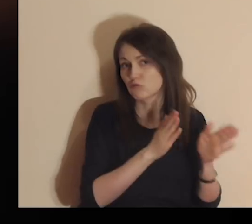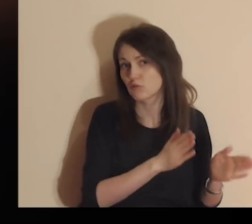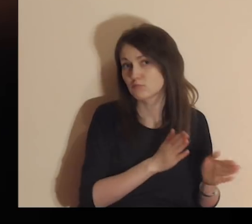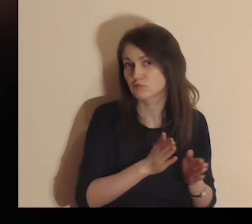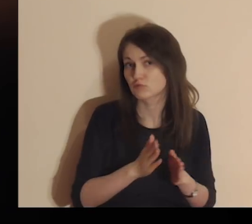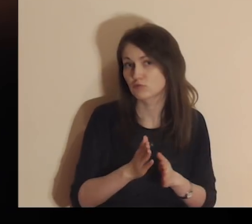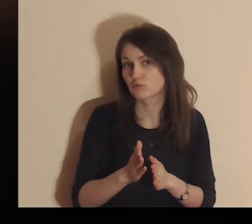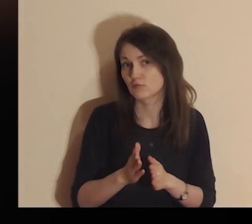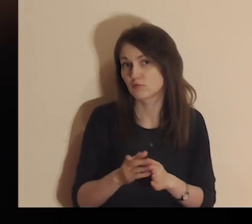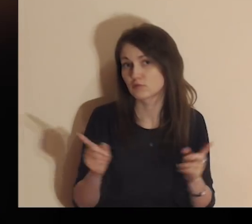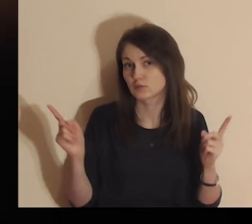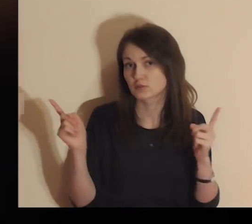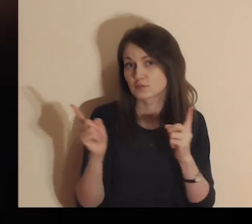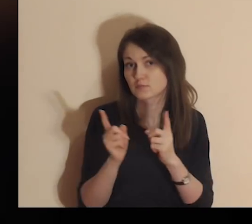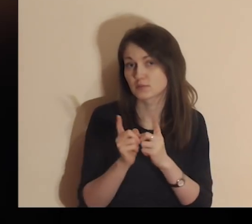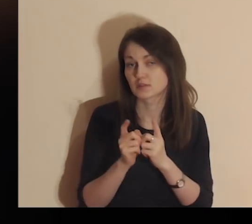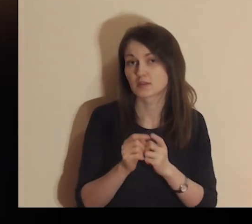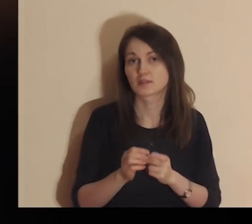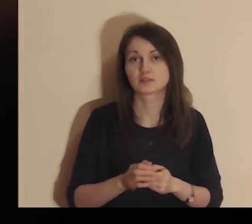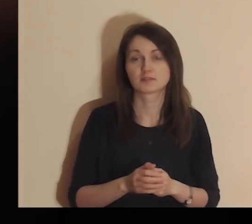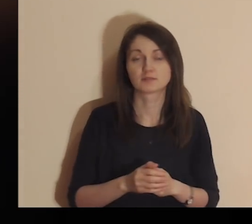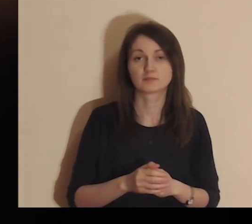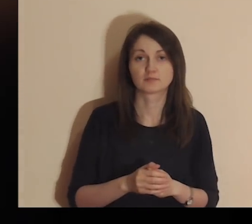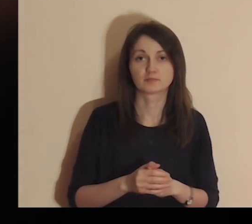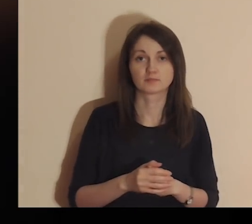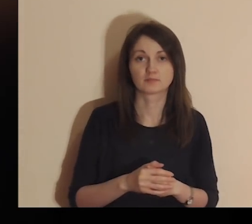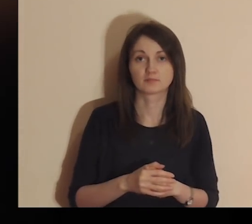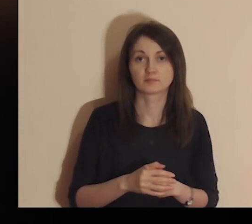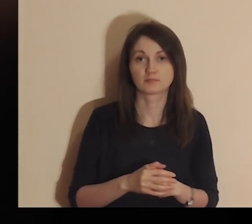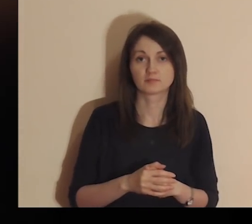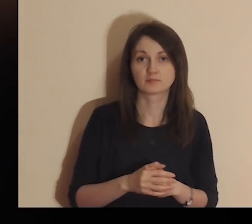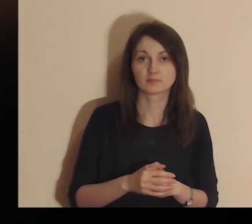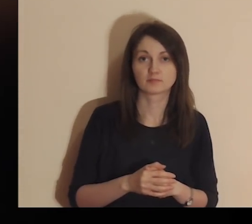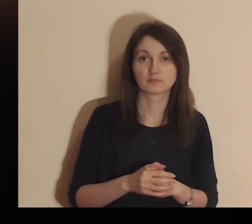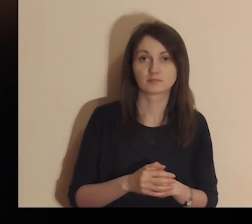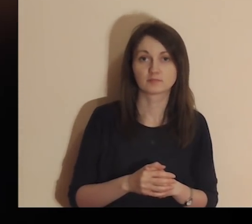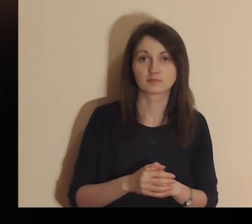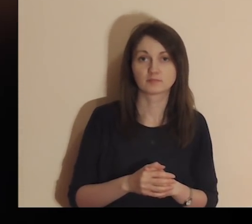W myślach szykujesz się na spotkanie.